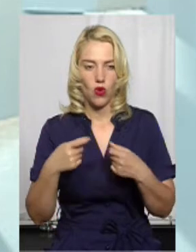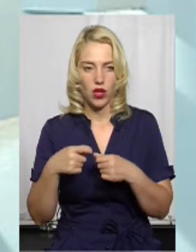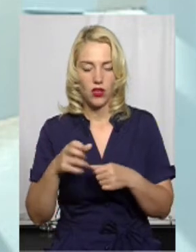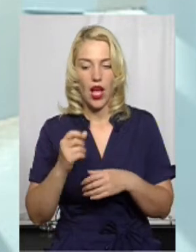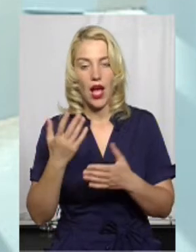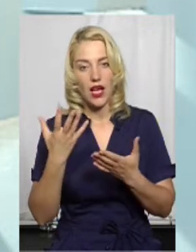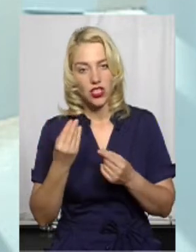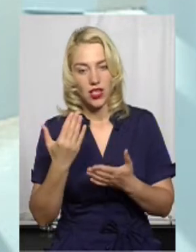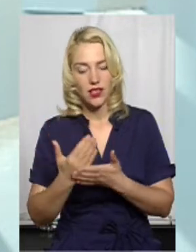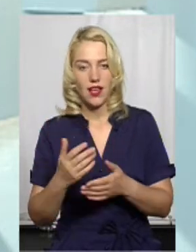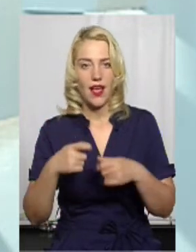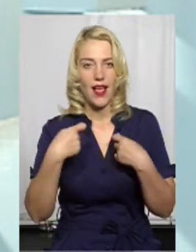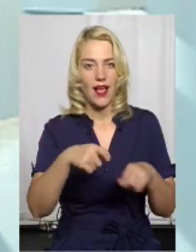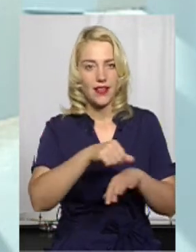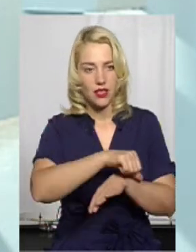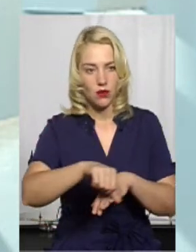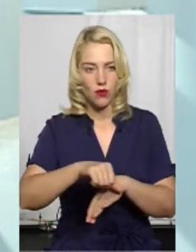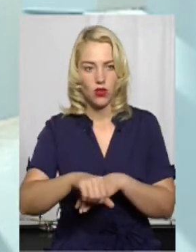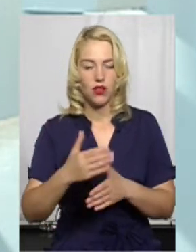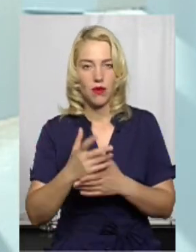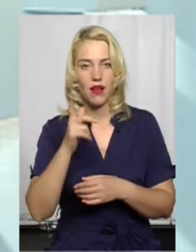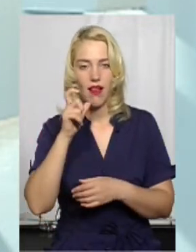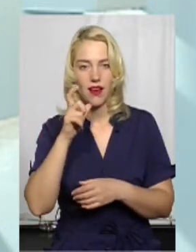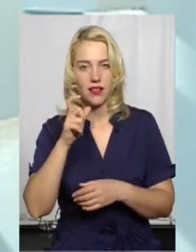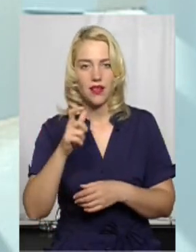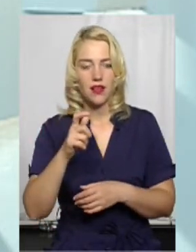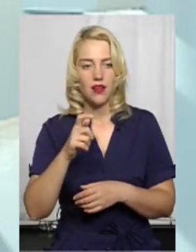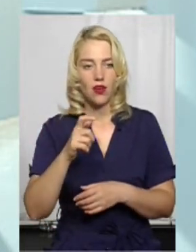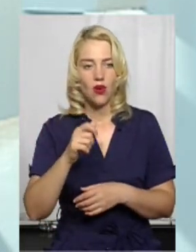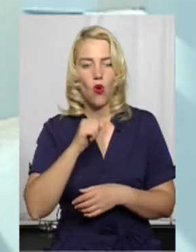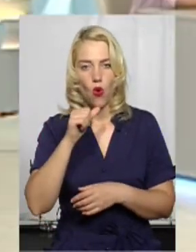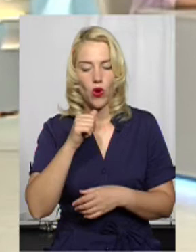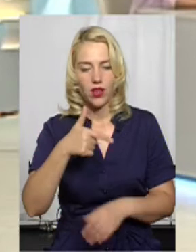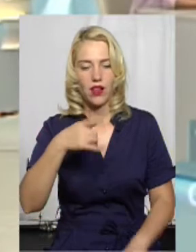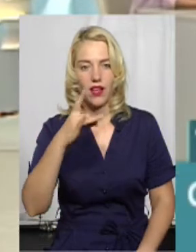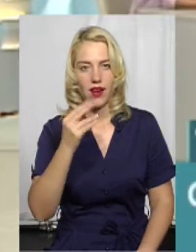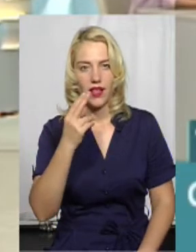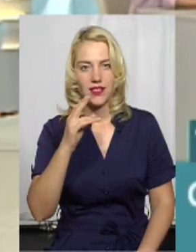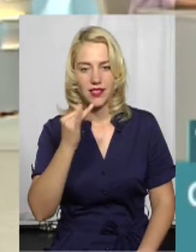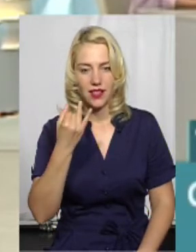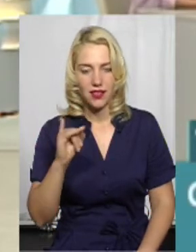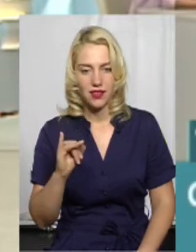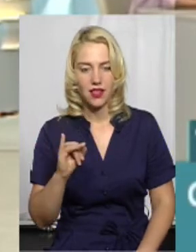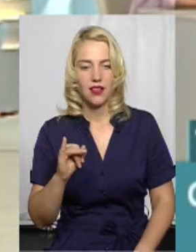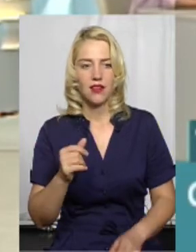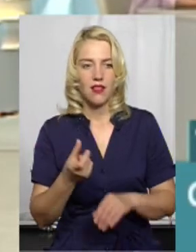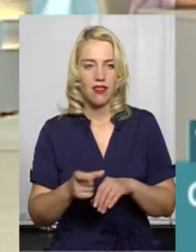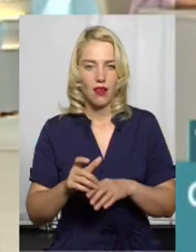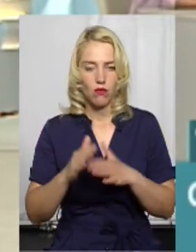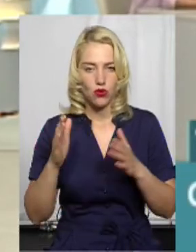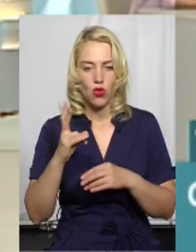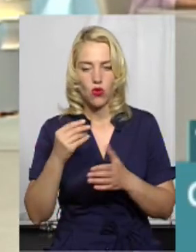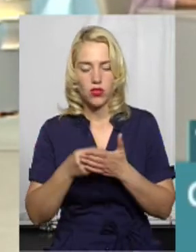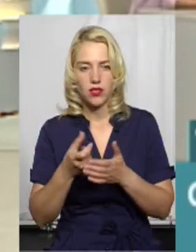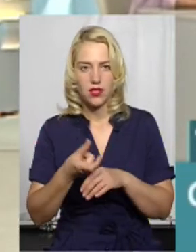ніша, як експорт, де ми по грецькому горіхові займаємо одне з провідних місць. Ми експортуємо масло грецького горіху. Але по